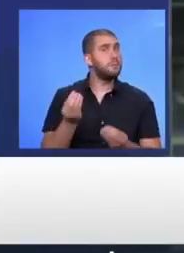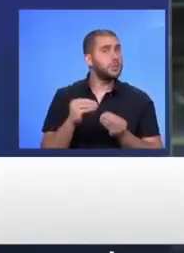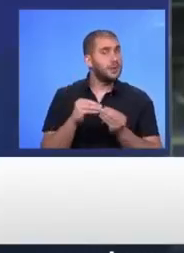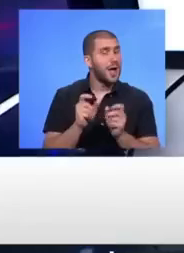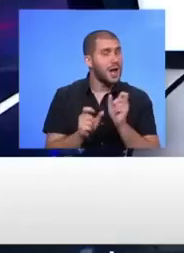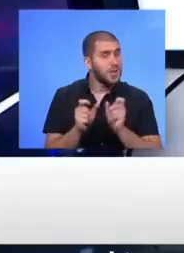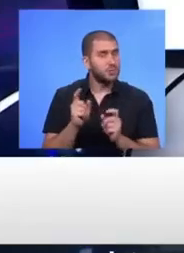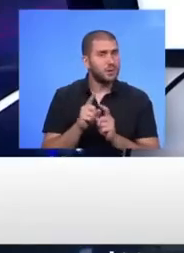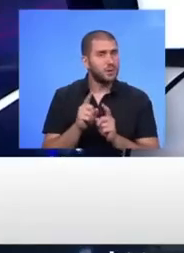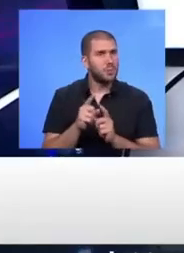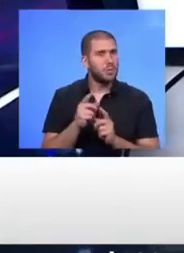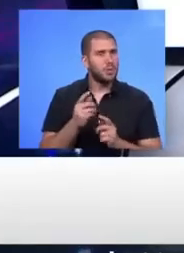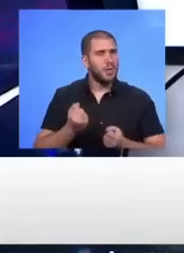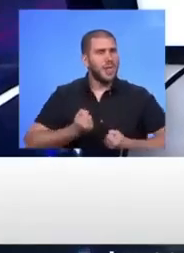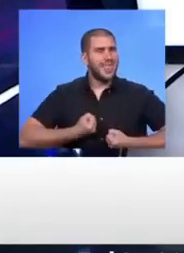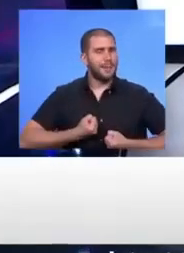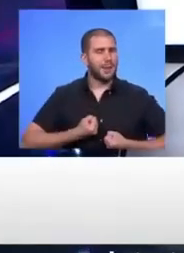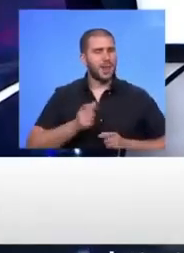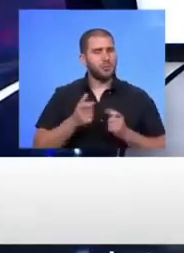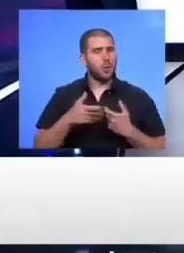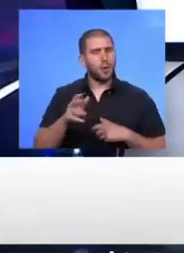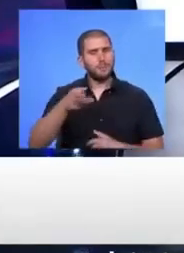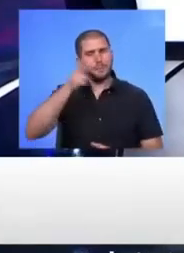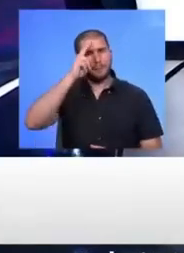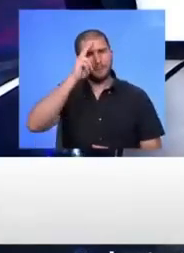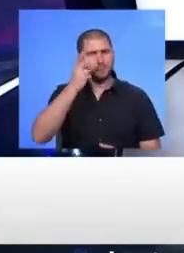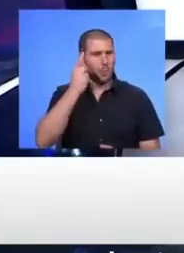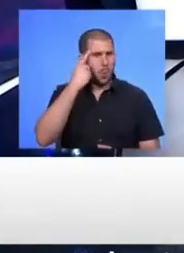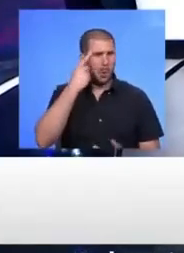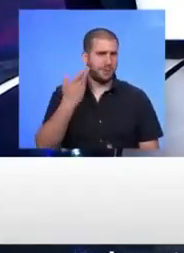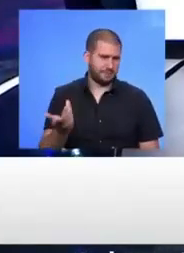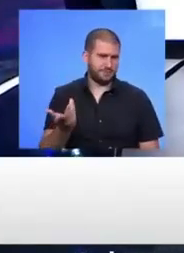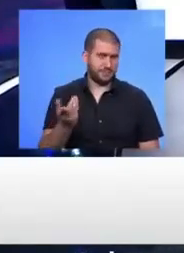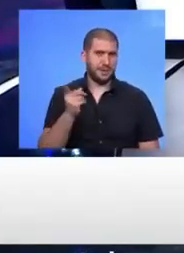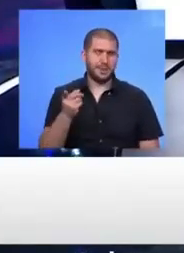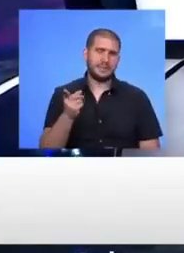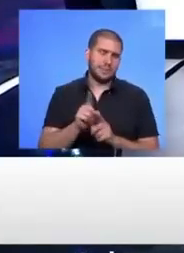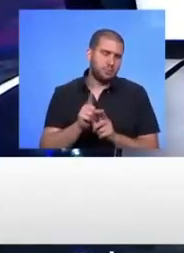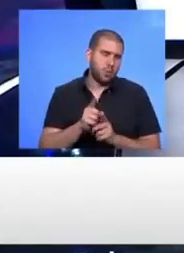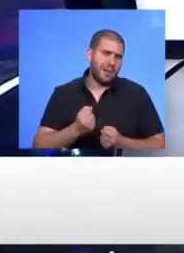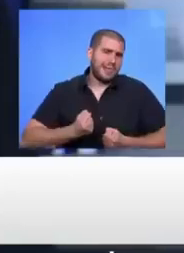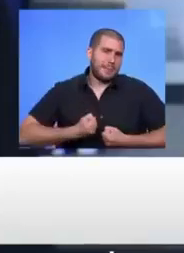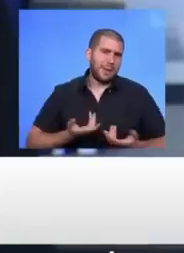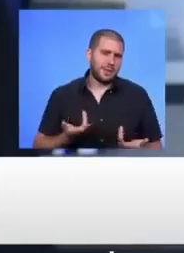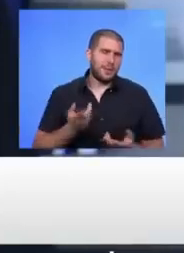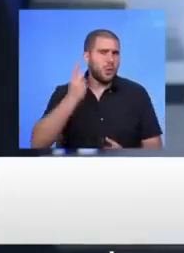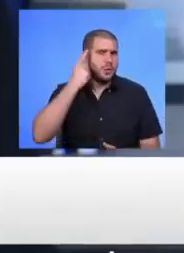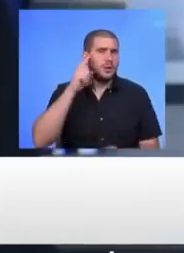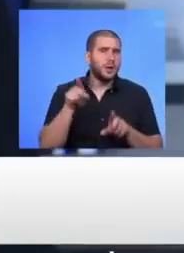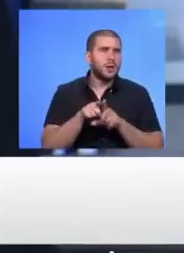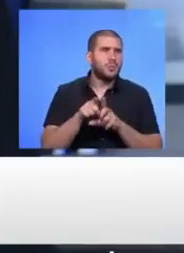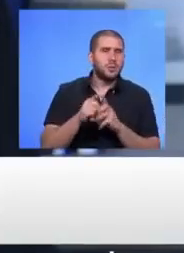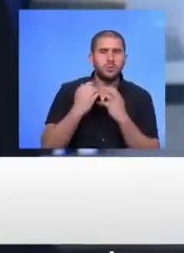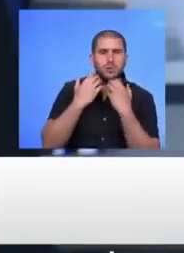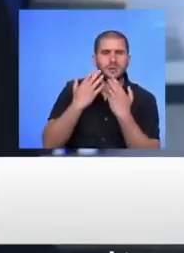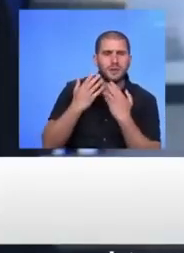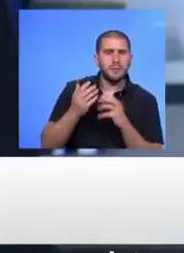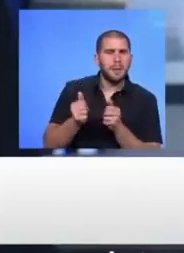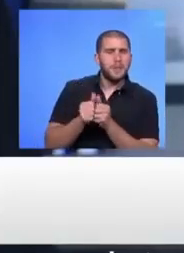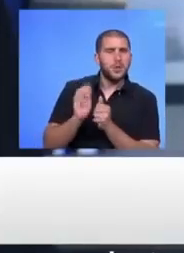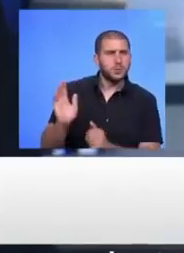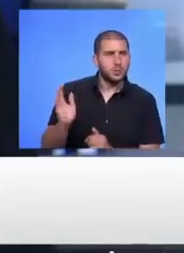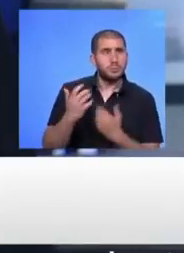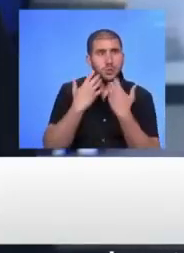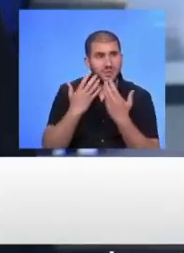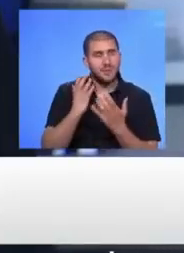שולחים להתאבדות, תקשיבו, אנשים שולחים, הם יודעים שולחים להתאבד. כן. מעשי התאבדות. ברור. אז לא שהם משתפים את הבני ובנות הזוג. משתפים.